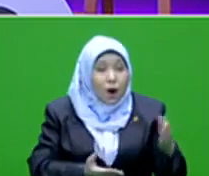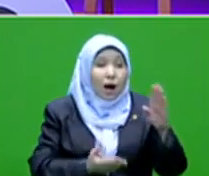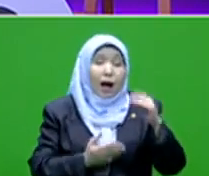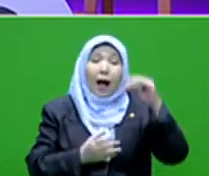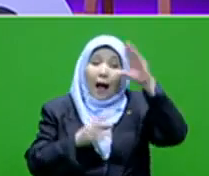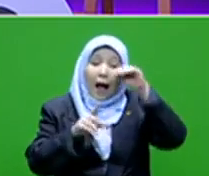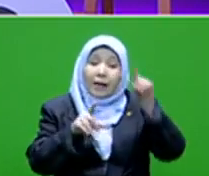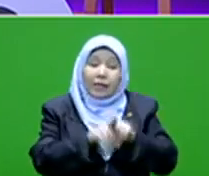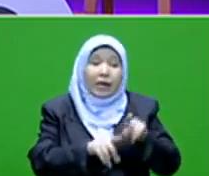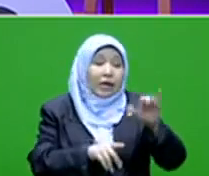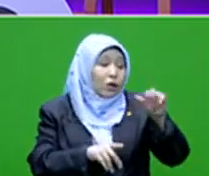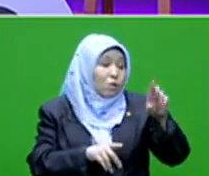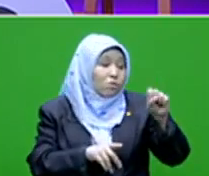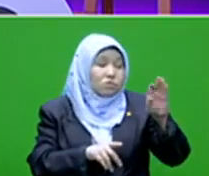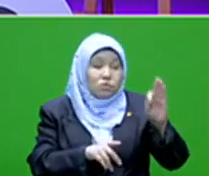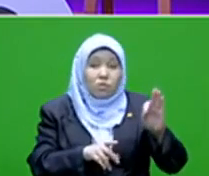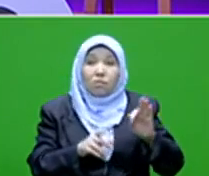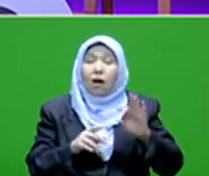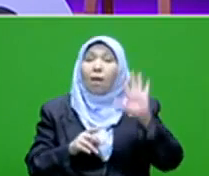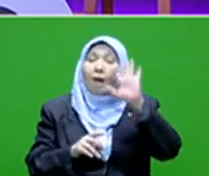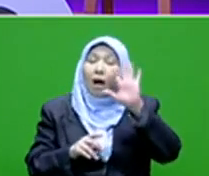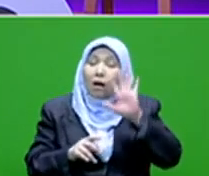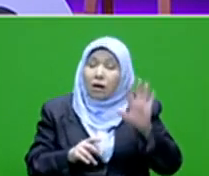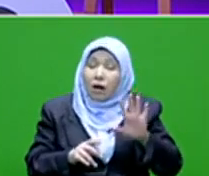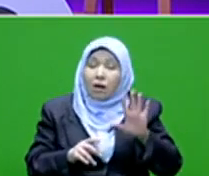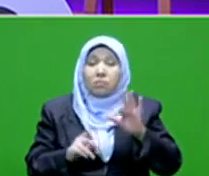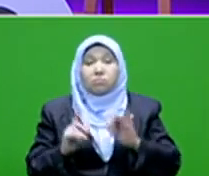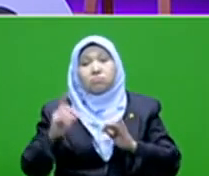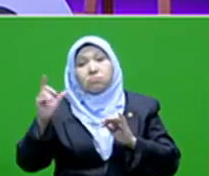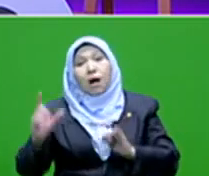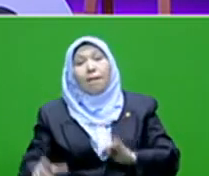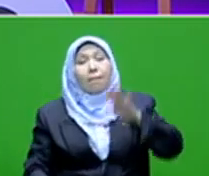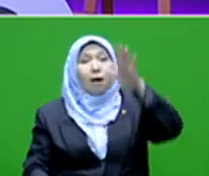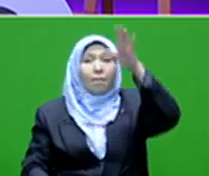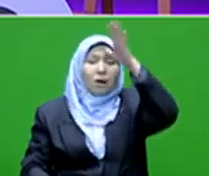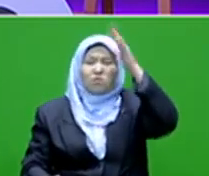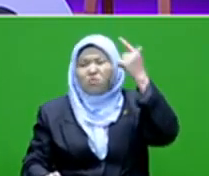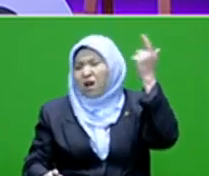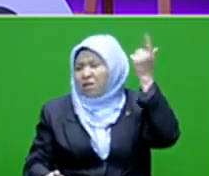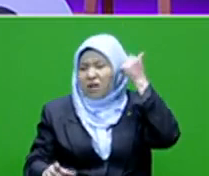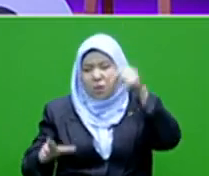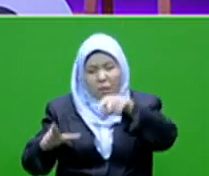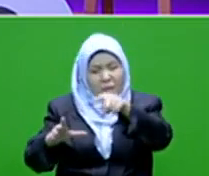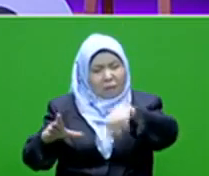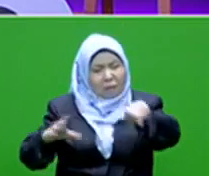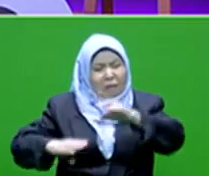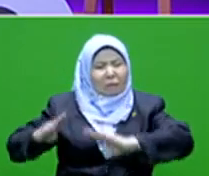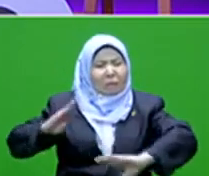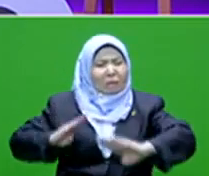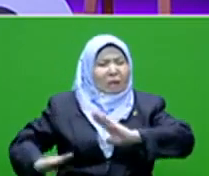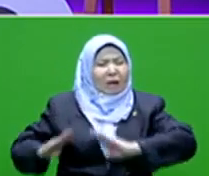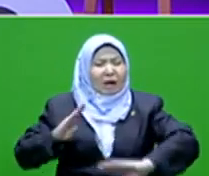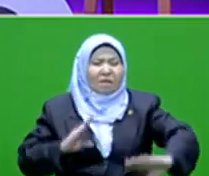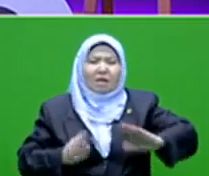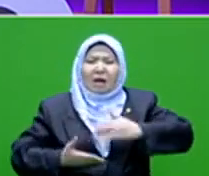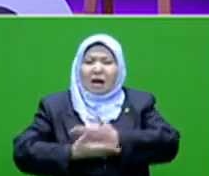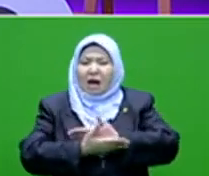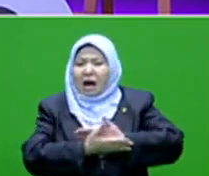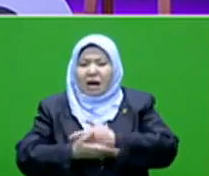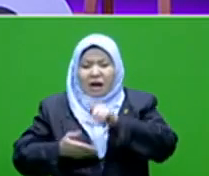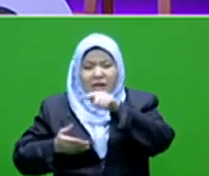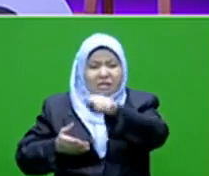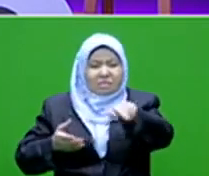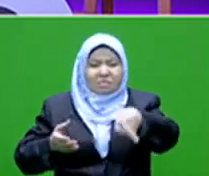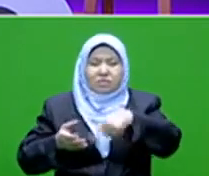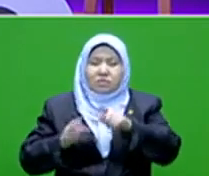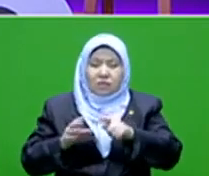pula. Bayangkan seorang ayah yang mengetahui perangai anak-anaknya, tetapi macam Ustaz Fahad sebut tadi,